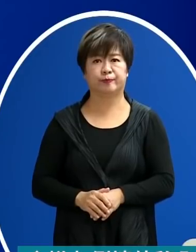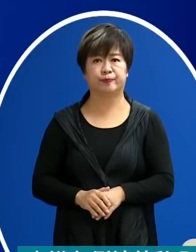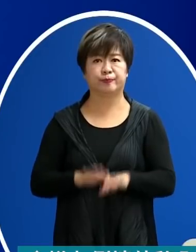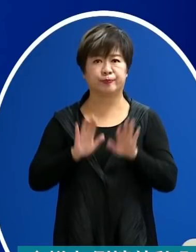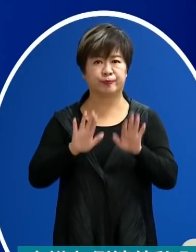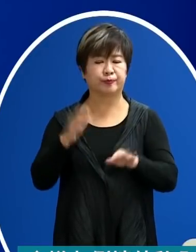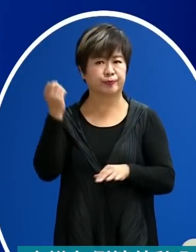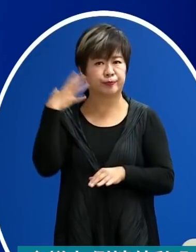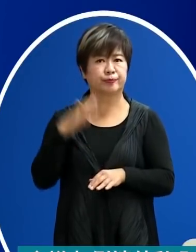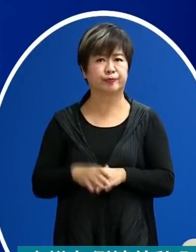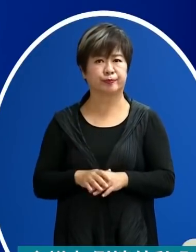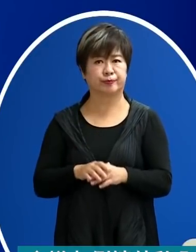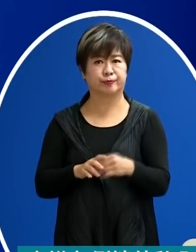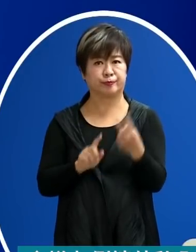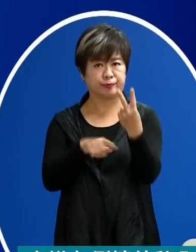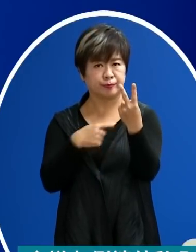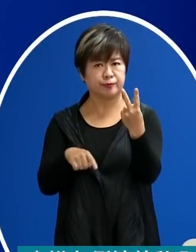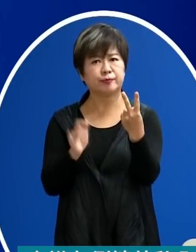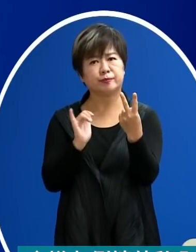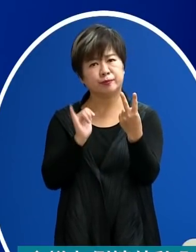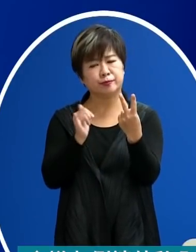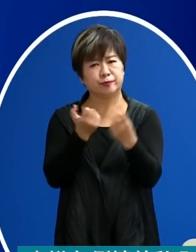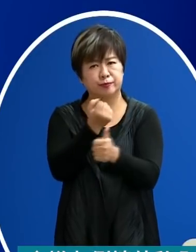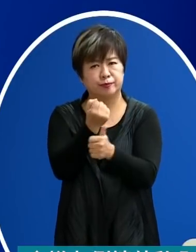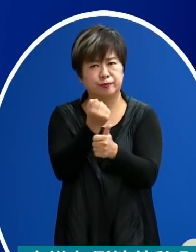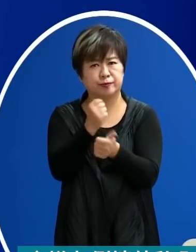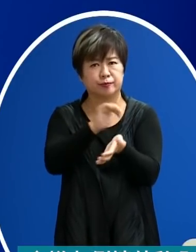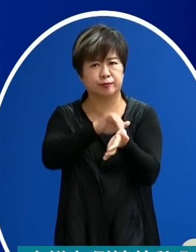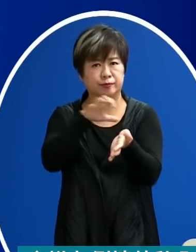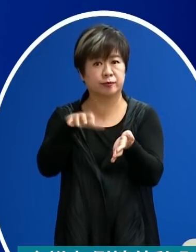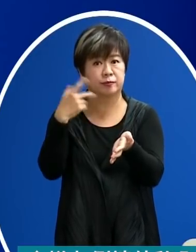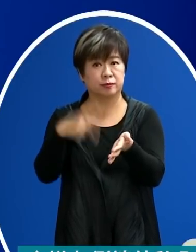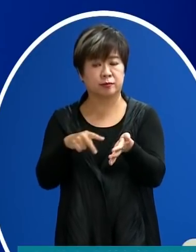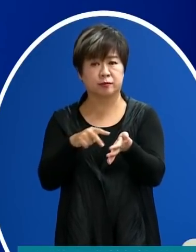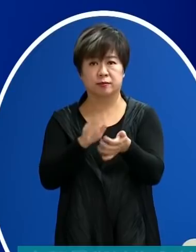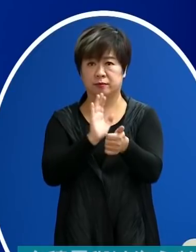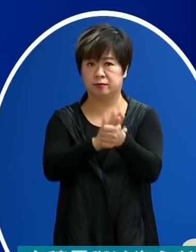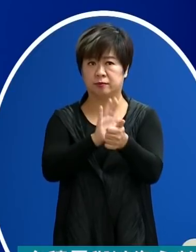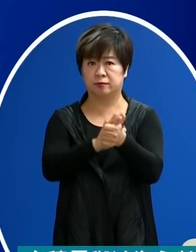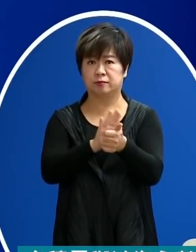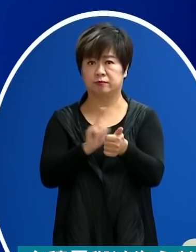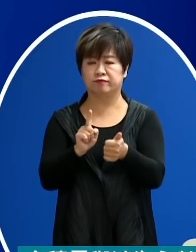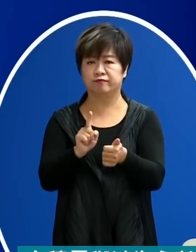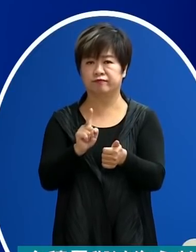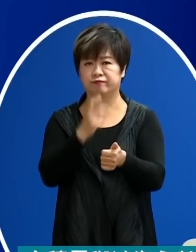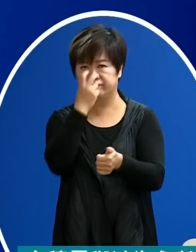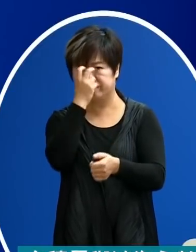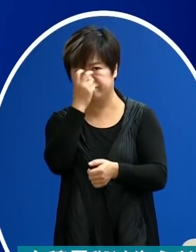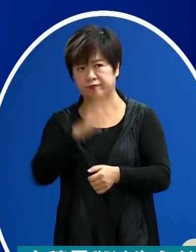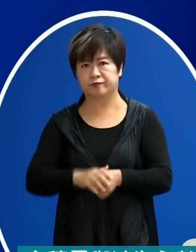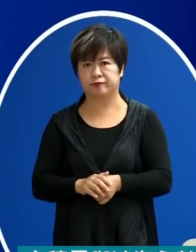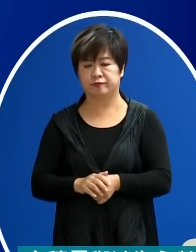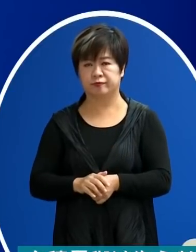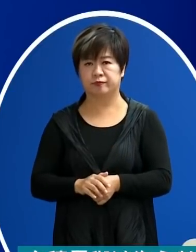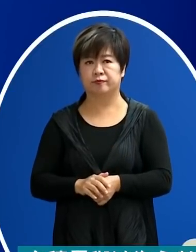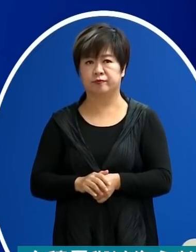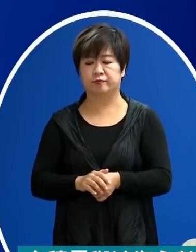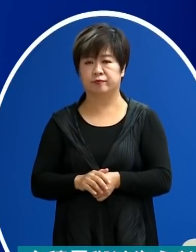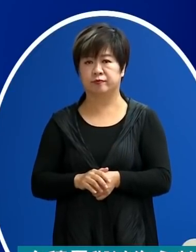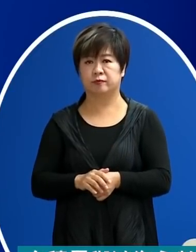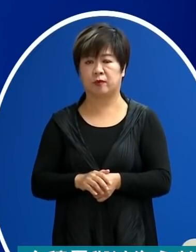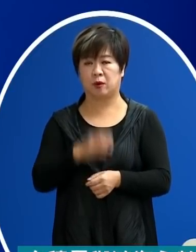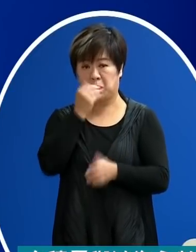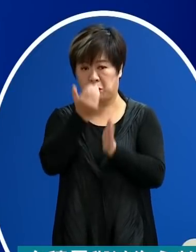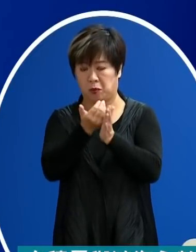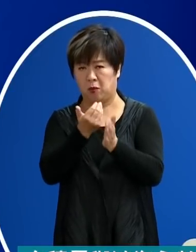是目前状况都还算稳定。那当然医院这边也会就这个部分继续的协助。那住院当中，预防